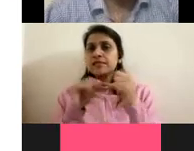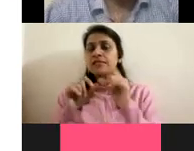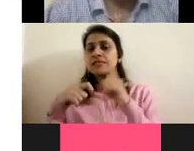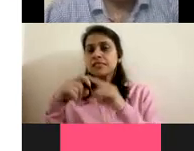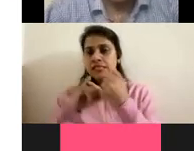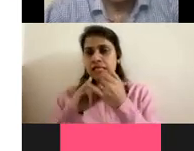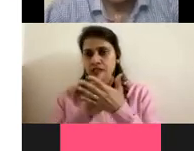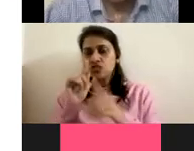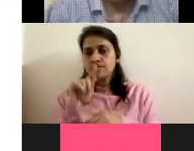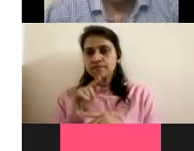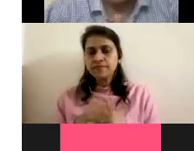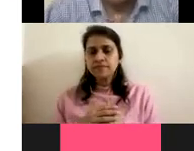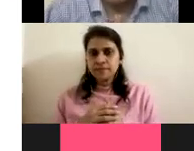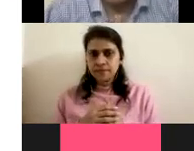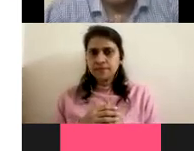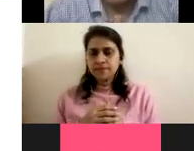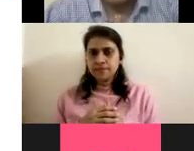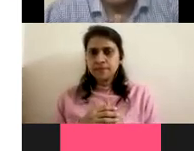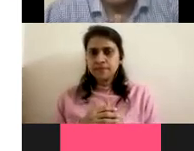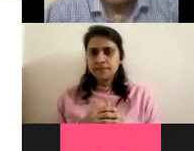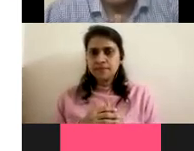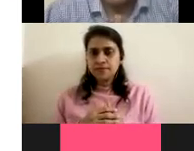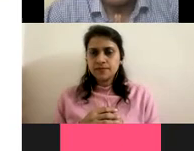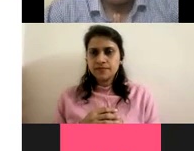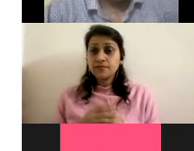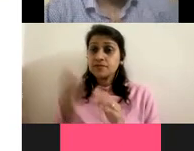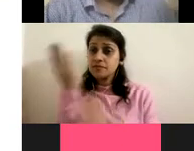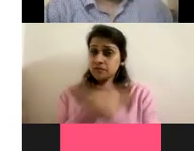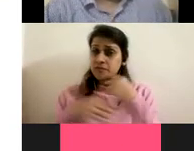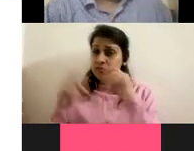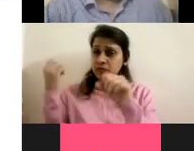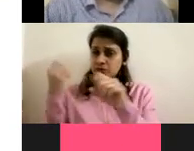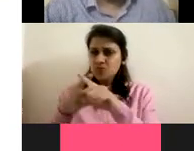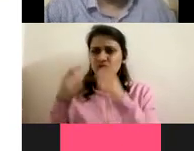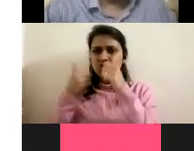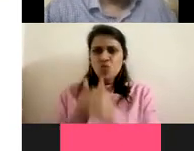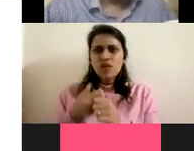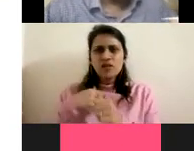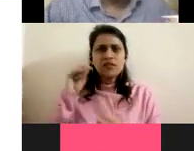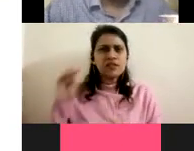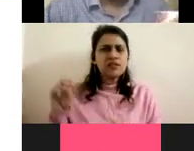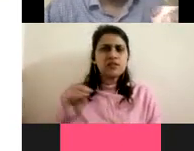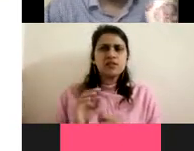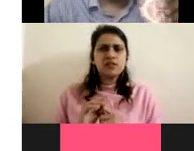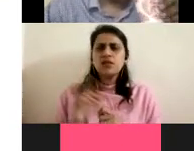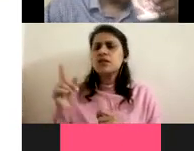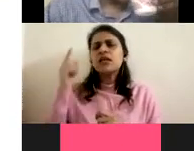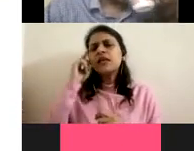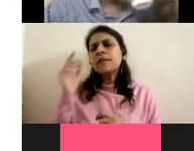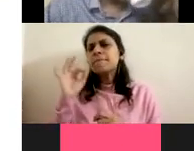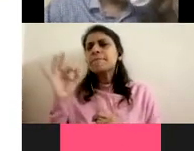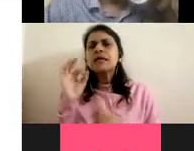शुड कंसीडर दैट पर्सन विद डिसेबिलिटी आर बेस्ट सूटेड फॉर सर्टेन जॉब्स. Then what is the right approach,